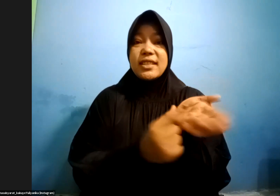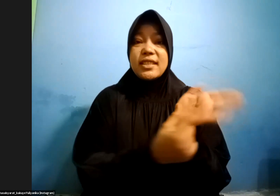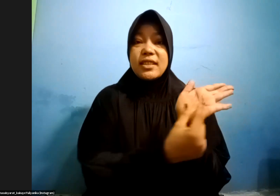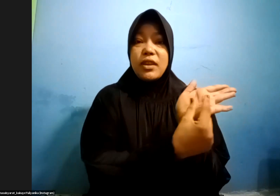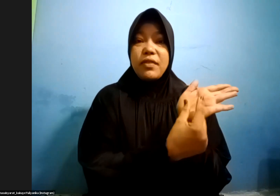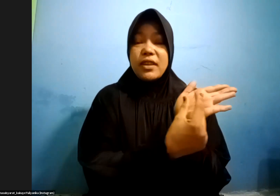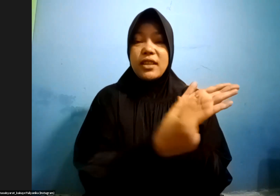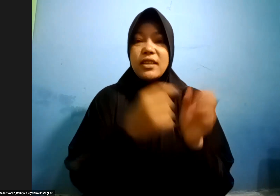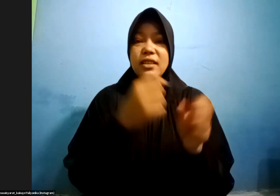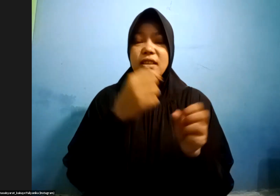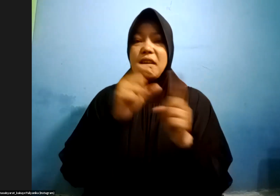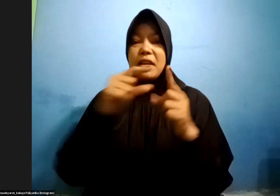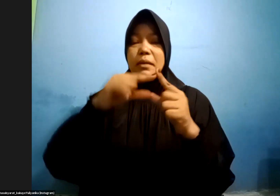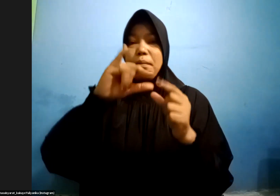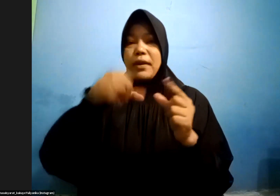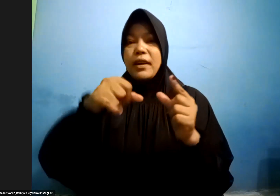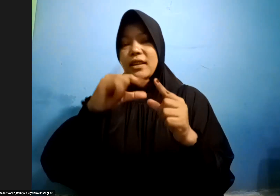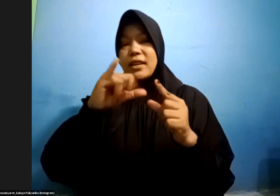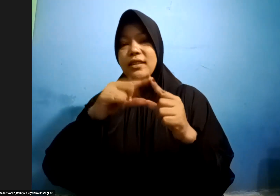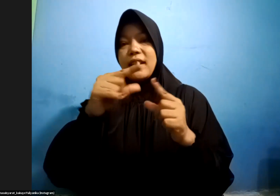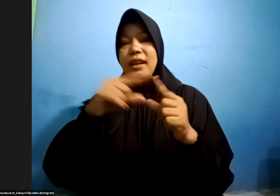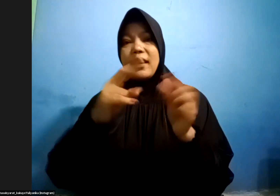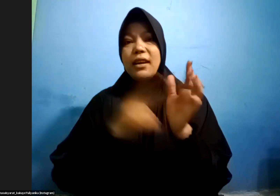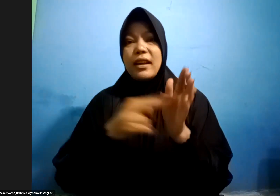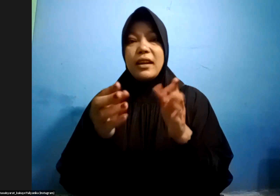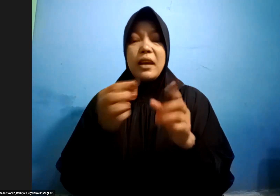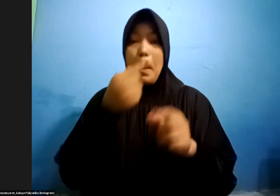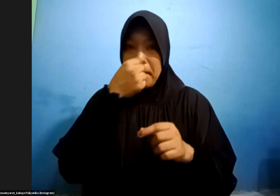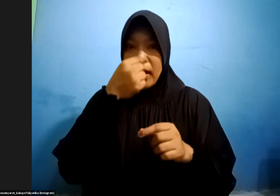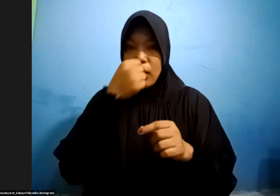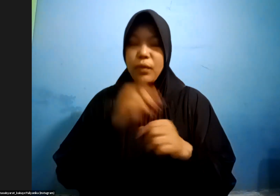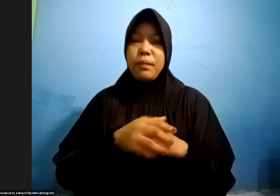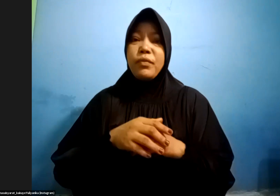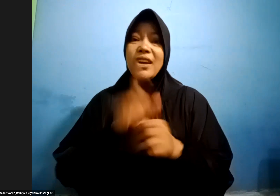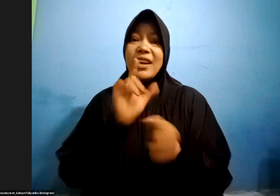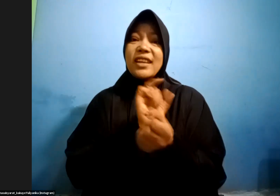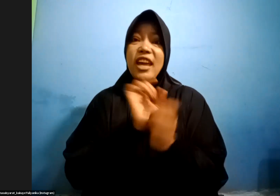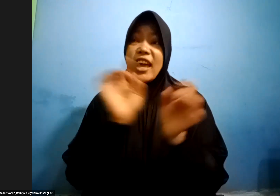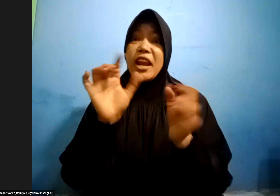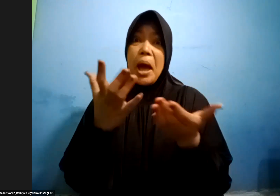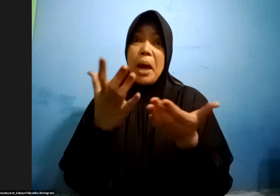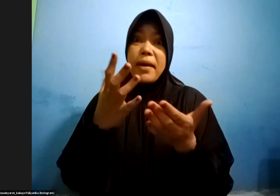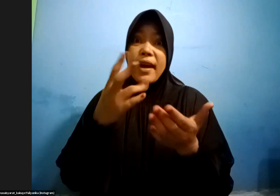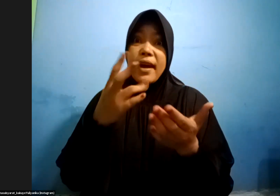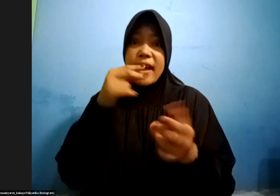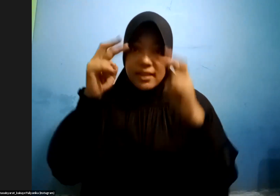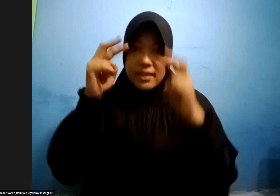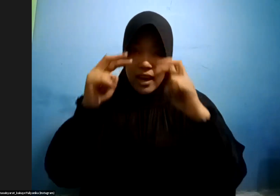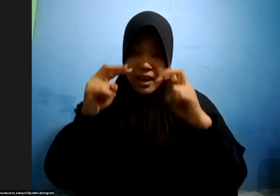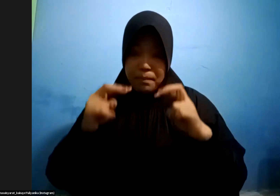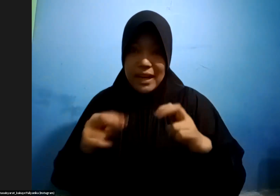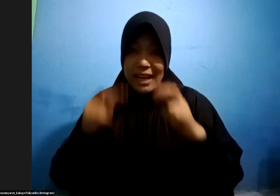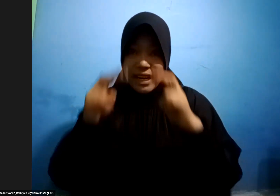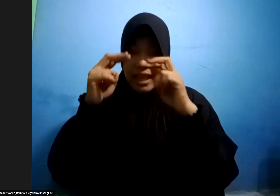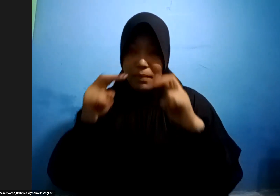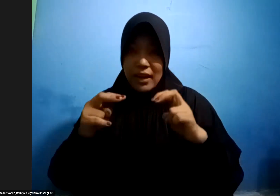peneliti, meskipun memang belum banyak ya menelitinya gitu, karena itu memang tugas saya apabila saya bekerja di Hasan Sadikin ini. Mungkin itu